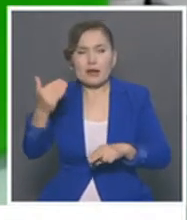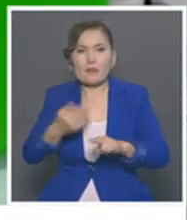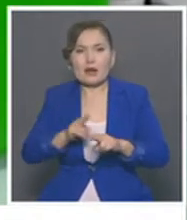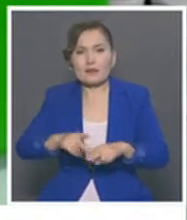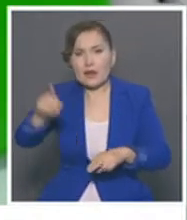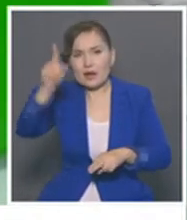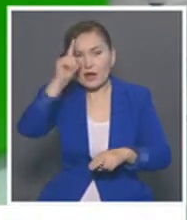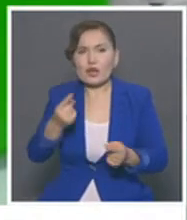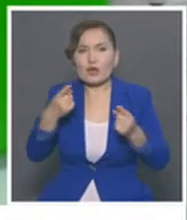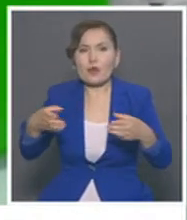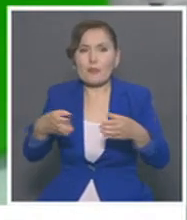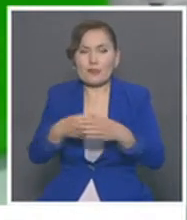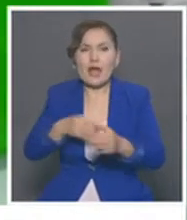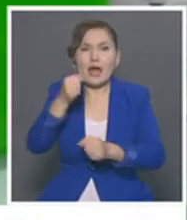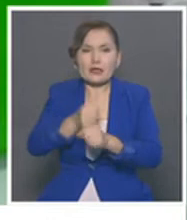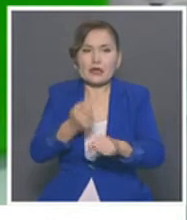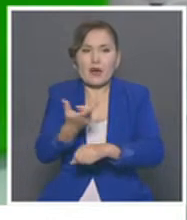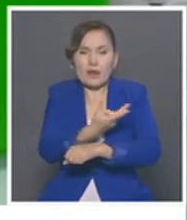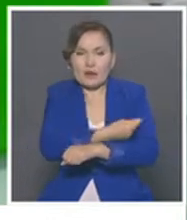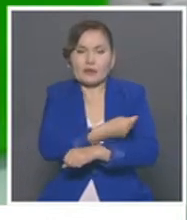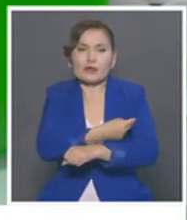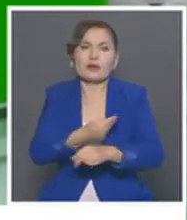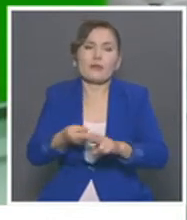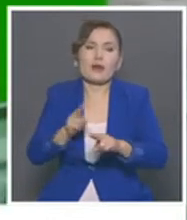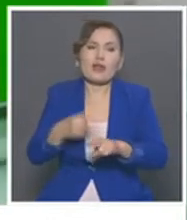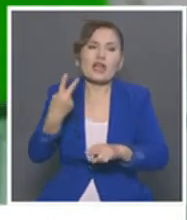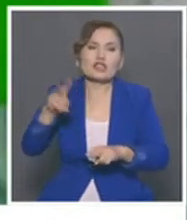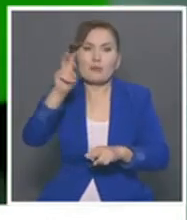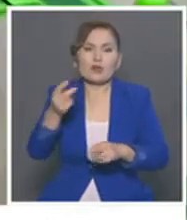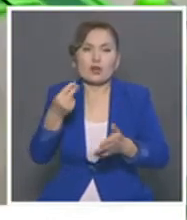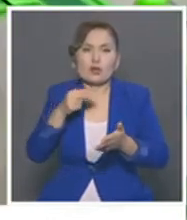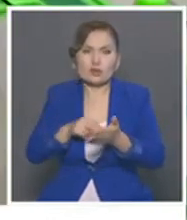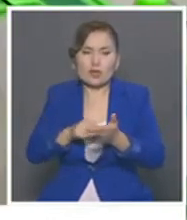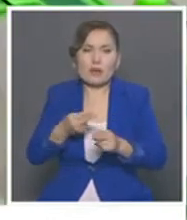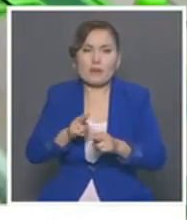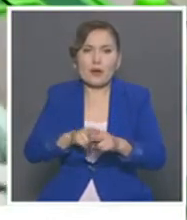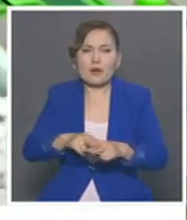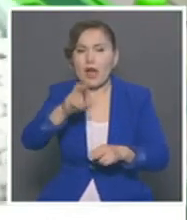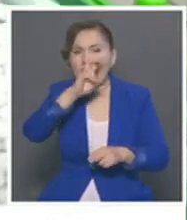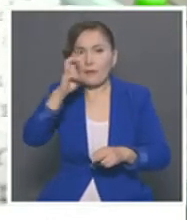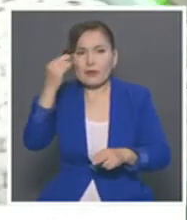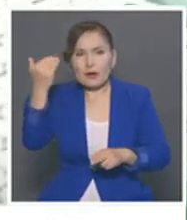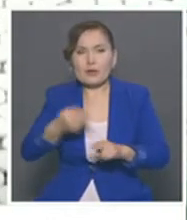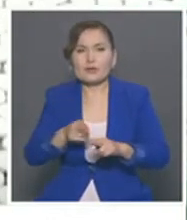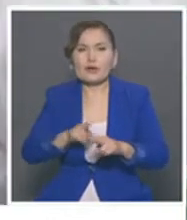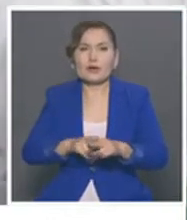Германияның BioNTech компаниялары жасап жатқан вакциналардың нарқы 20 долларға жетпесе, британиялық